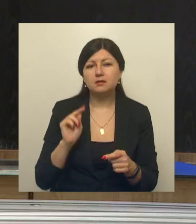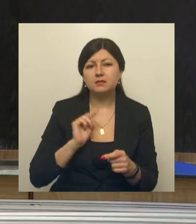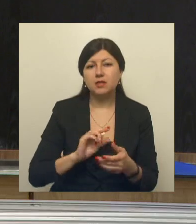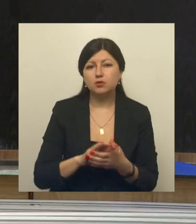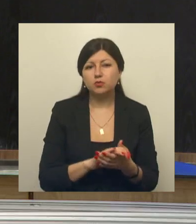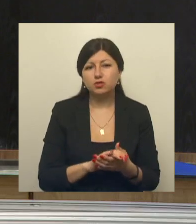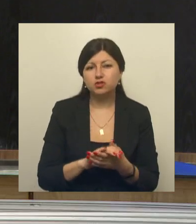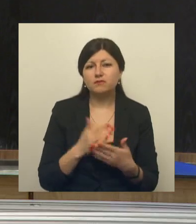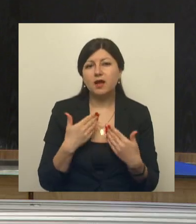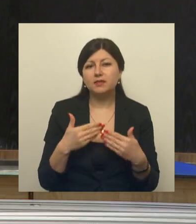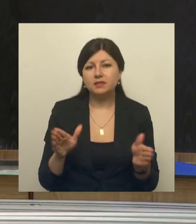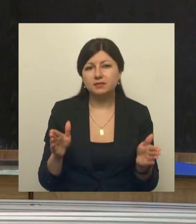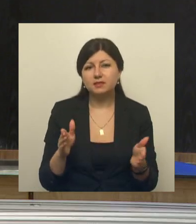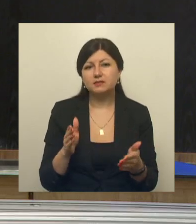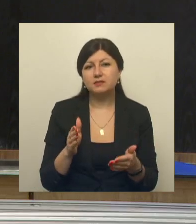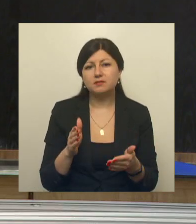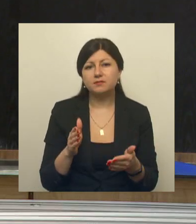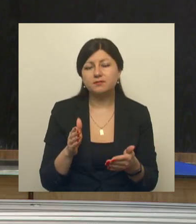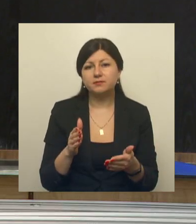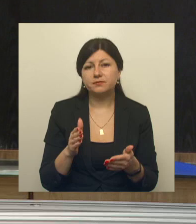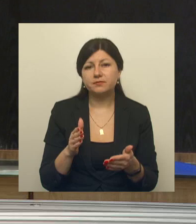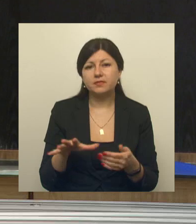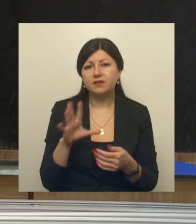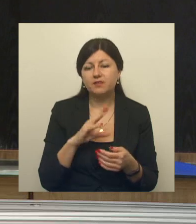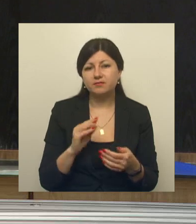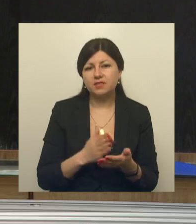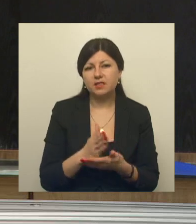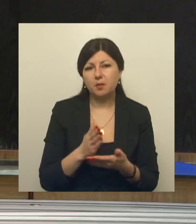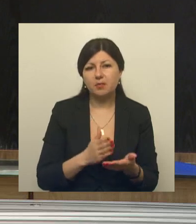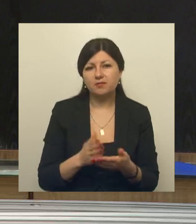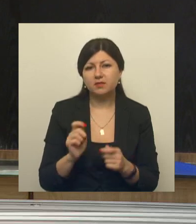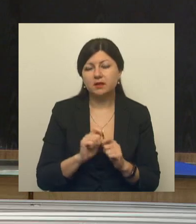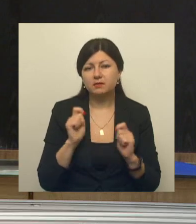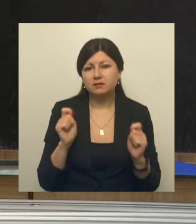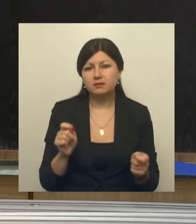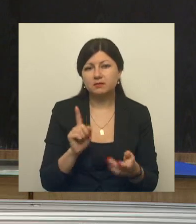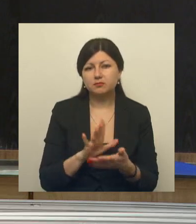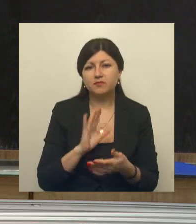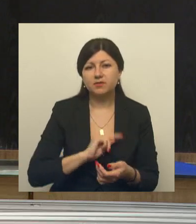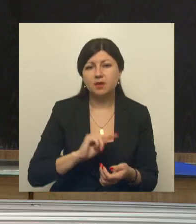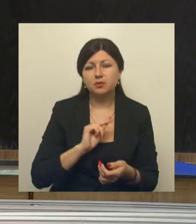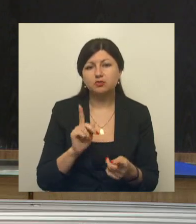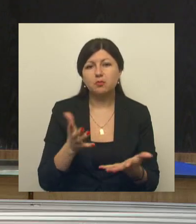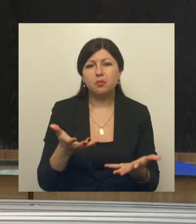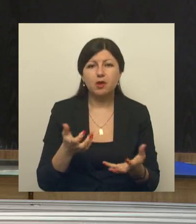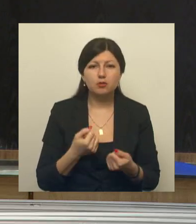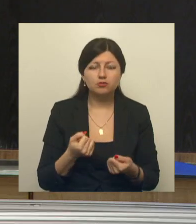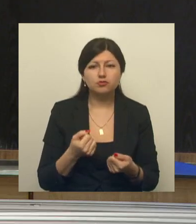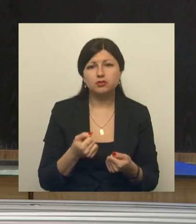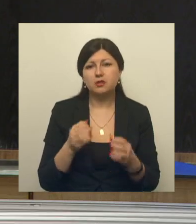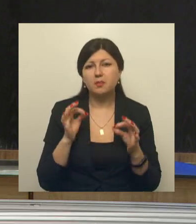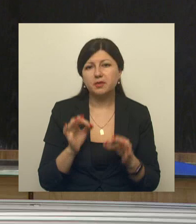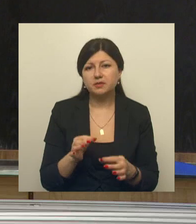сотрудничество, открытость. Во всех направлениях открытость в работе для того, чтобы получить